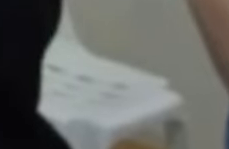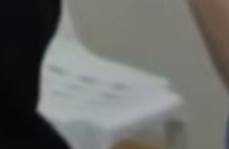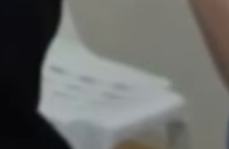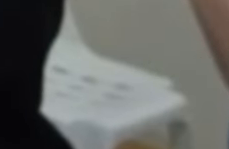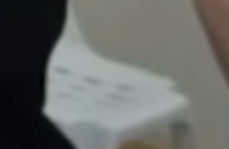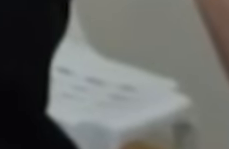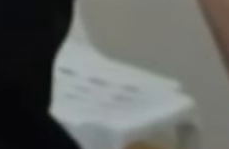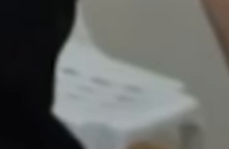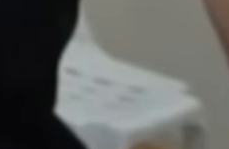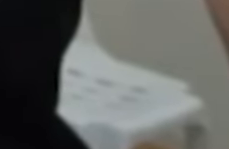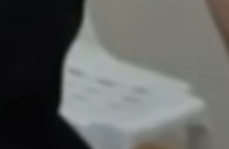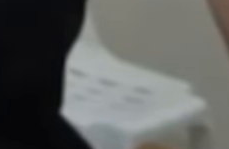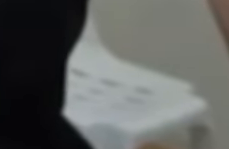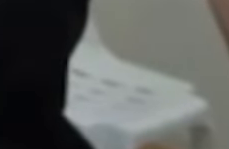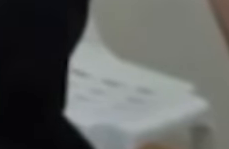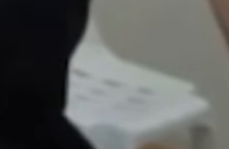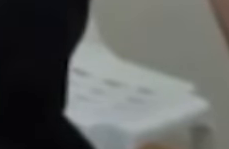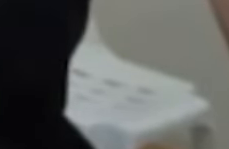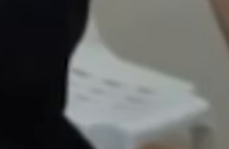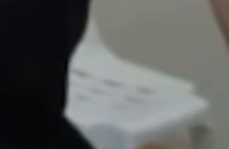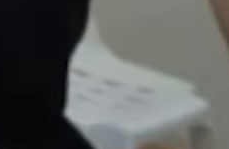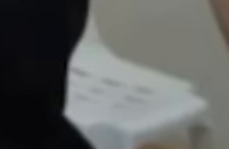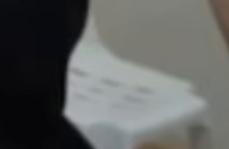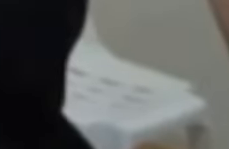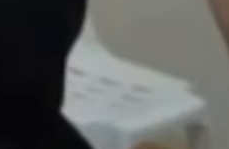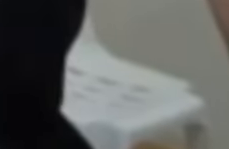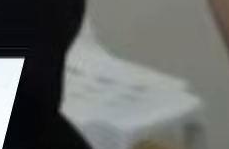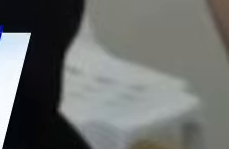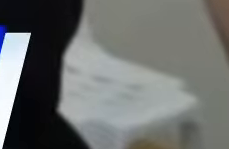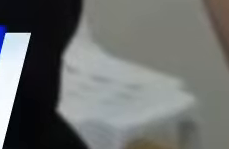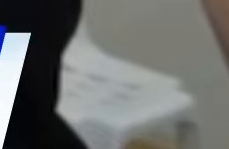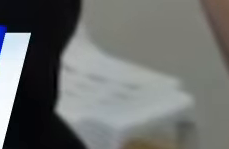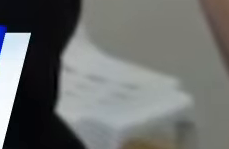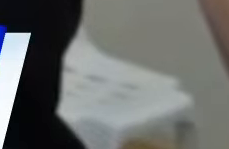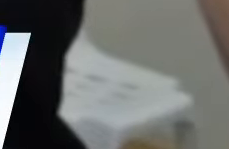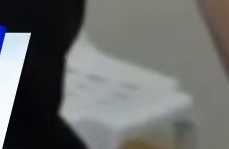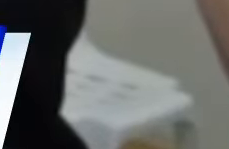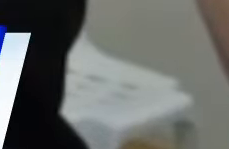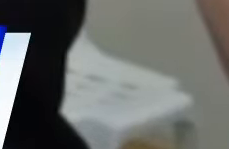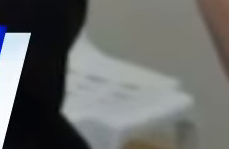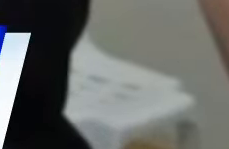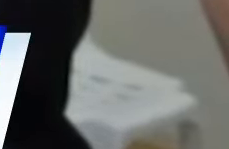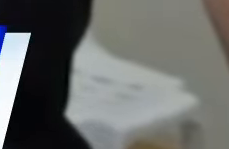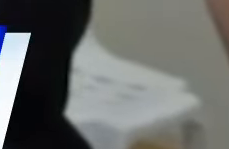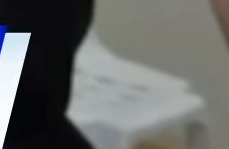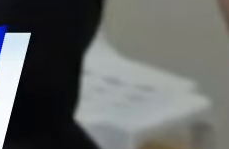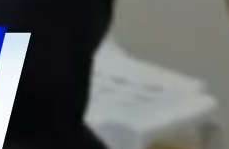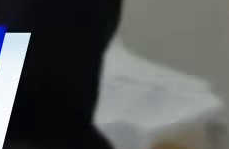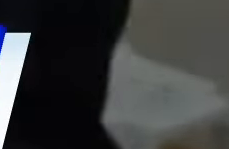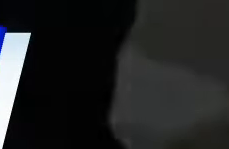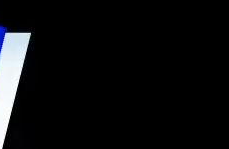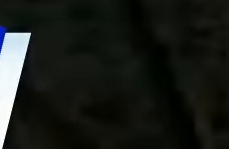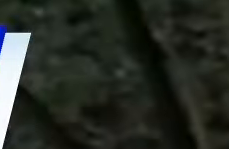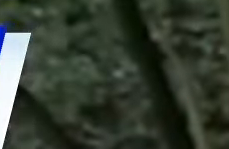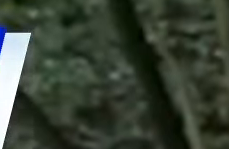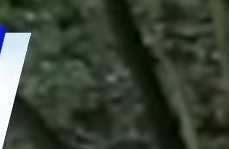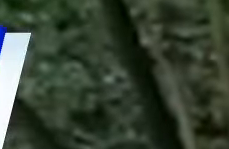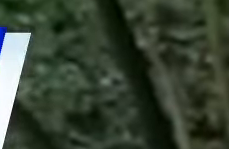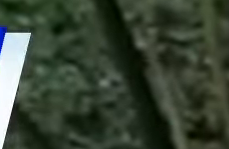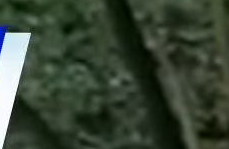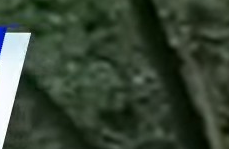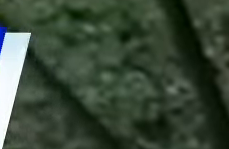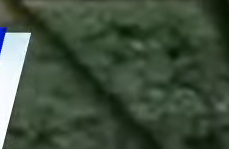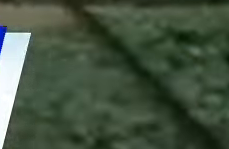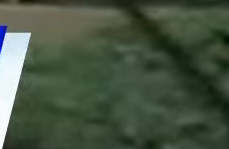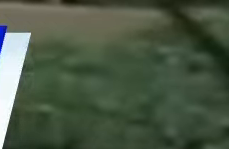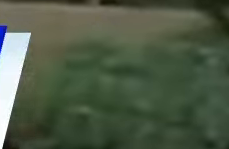this immediately. Nagugat sa planong ilipat sa Correctional Institute for Women noong Biyernes ng gabi,